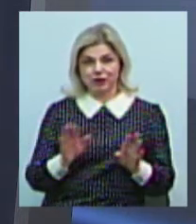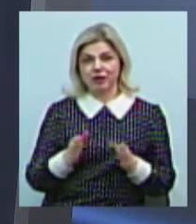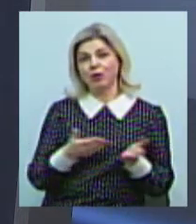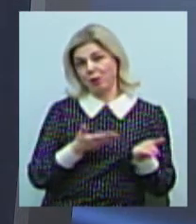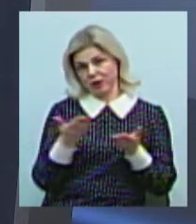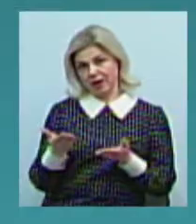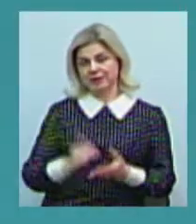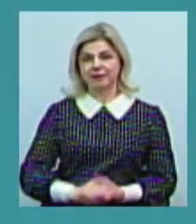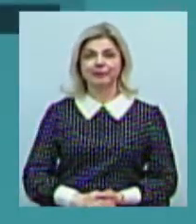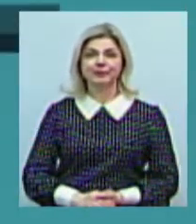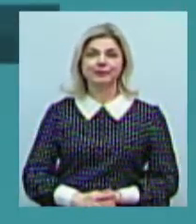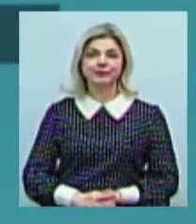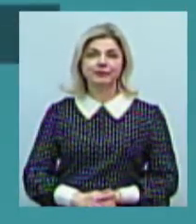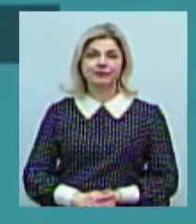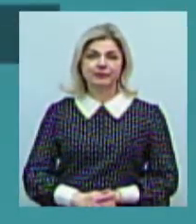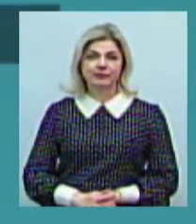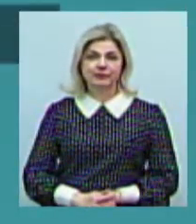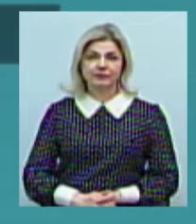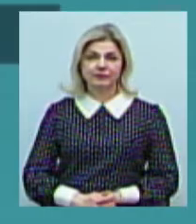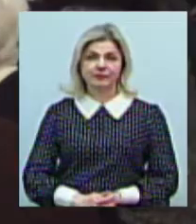Будь ласка, прошу.